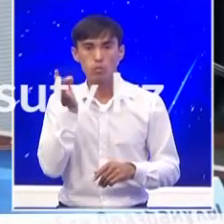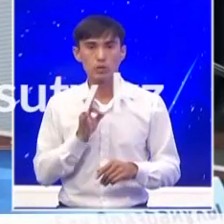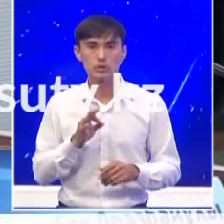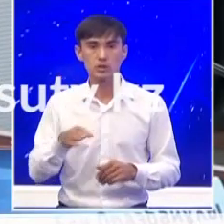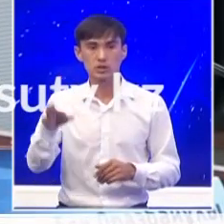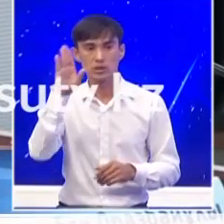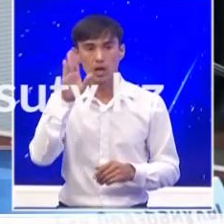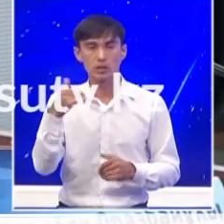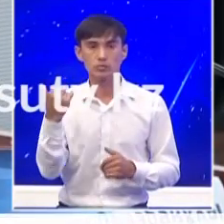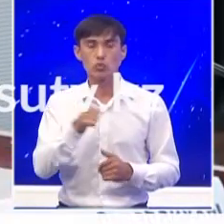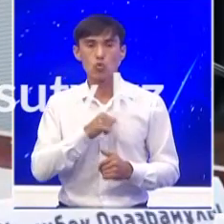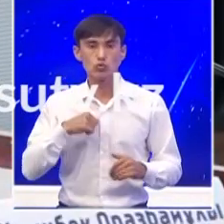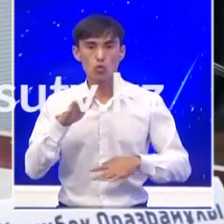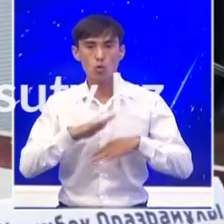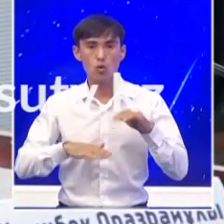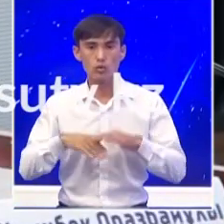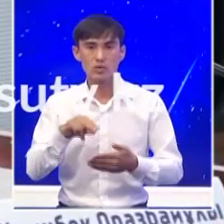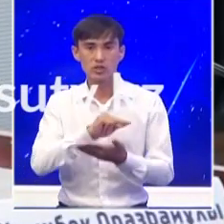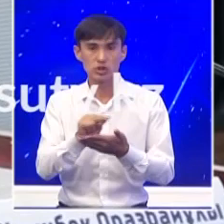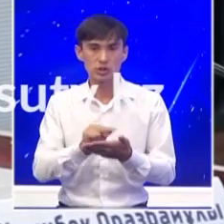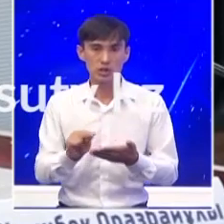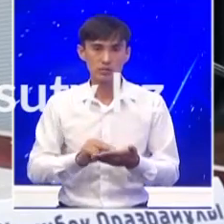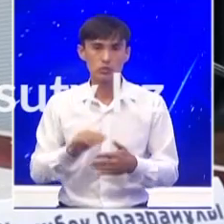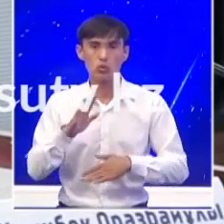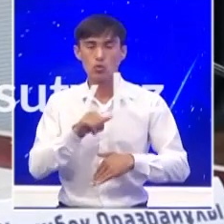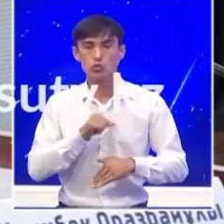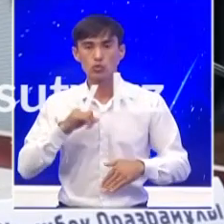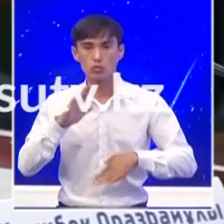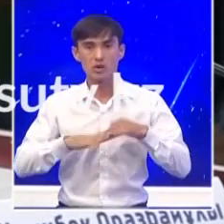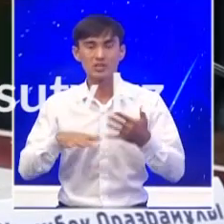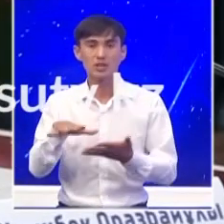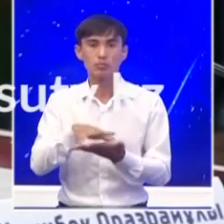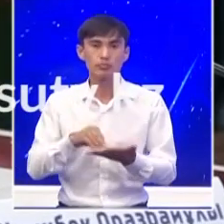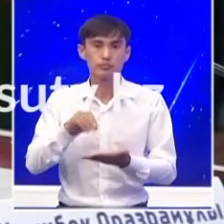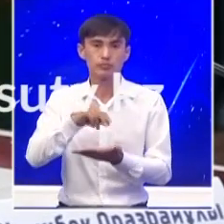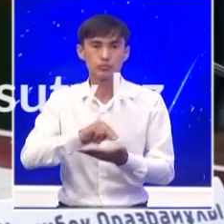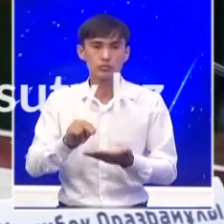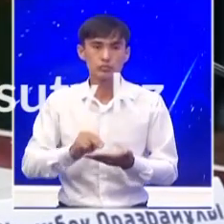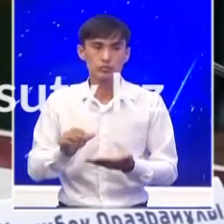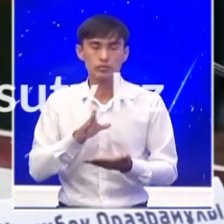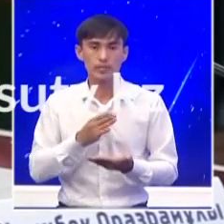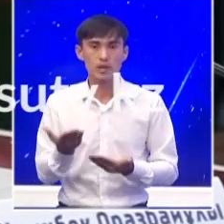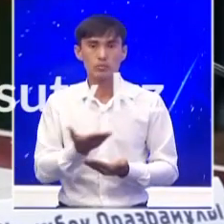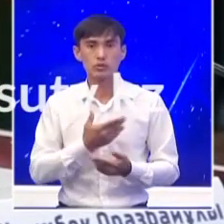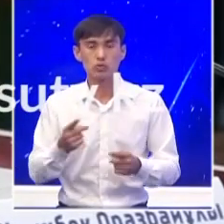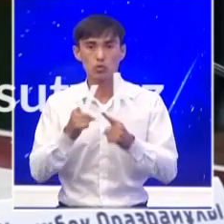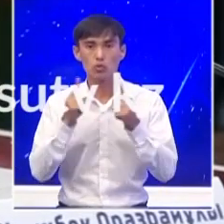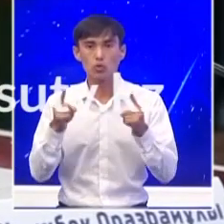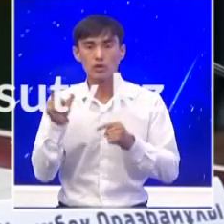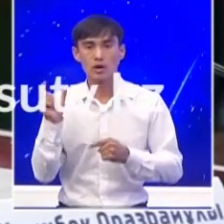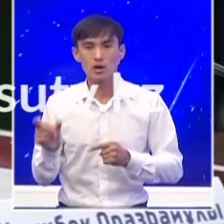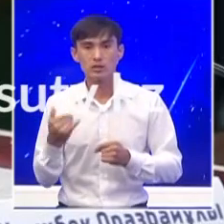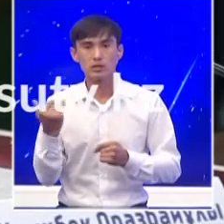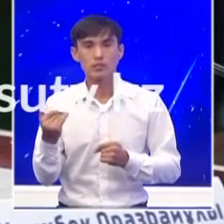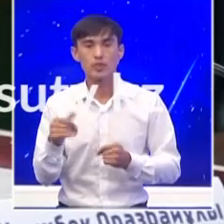шығармаларын өз қолымен қайта-қайта жазып, өз қолымен қайта-қайта көшірген. Бұл еңбекқорлық жағынан біздің ұлы әбен Лев